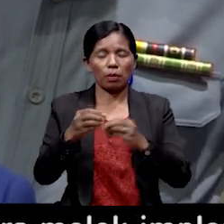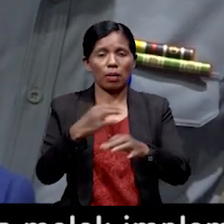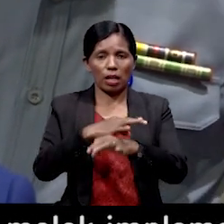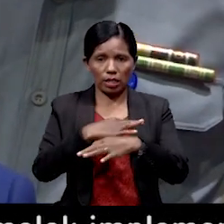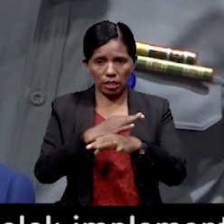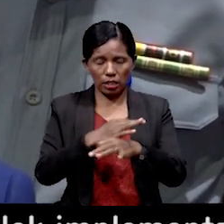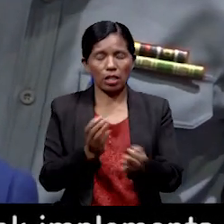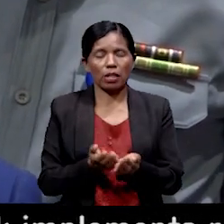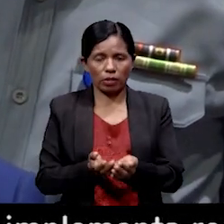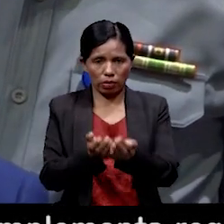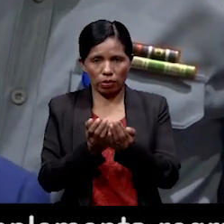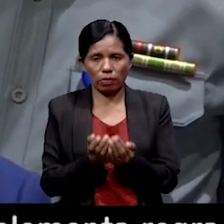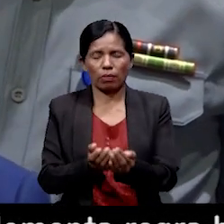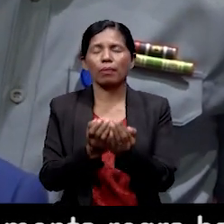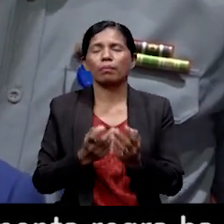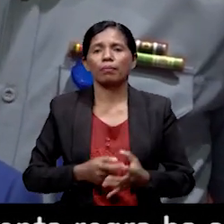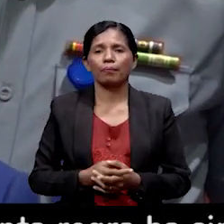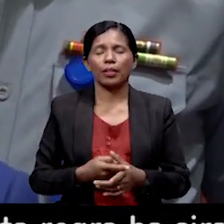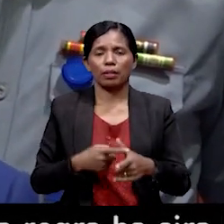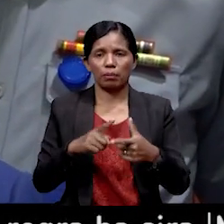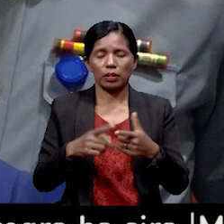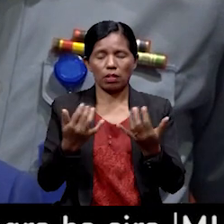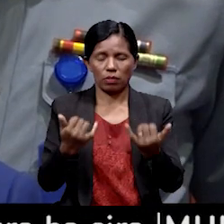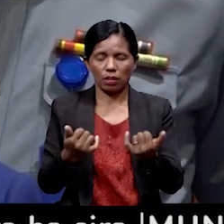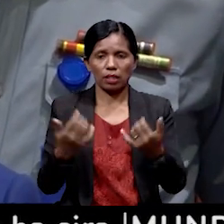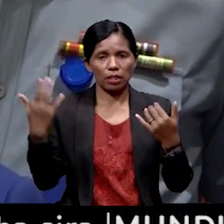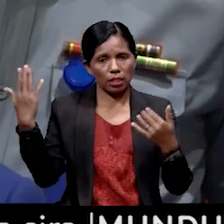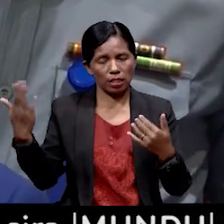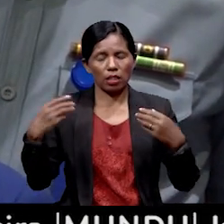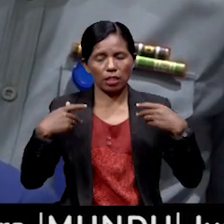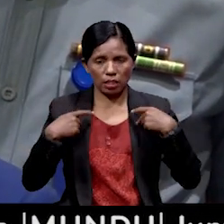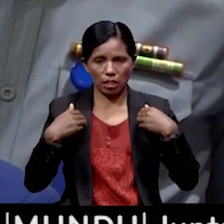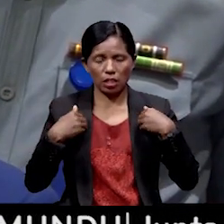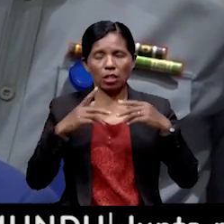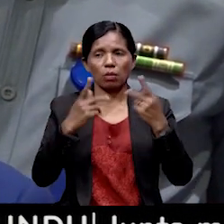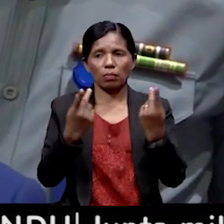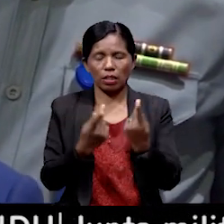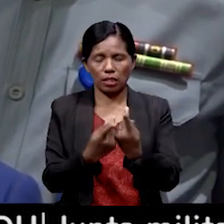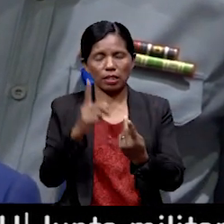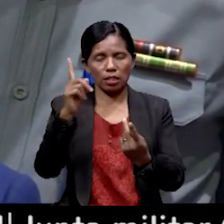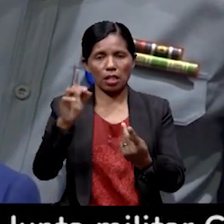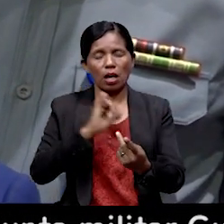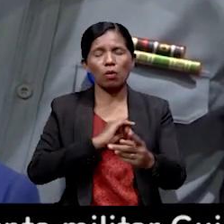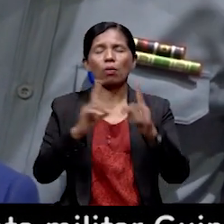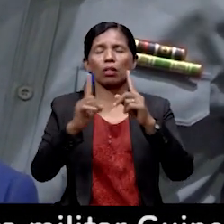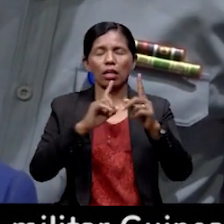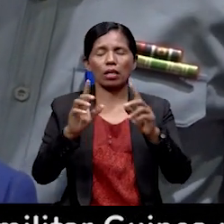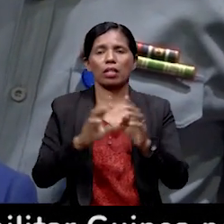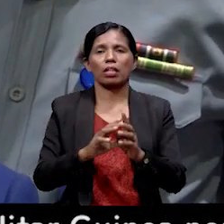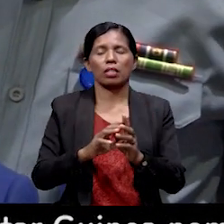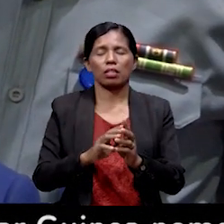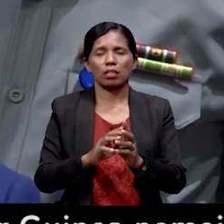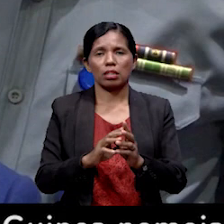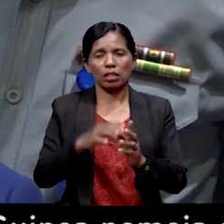pertanto maneten sang ne agora iha hela iha kompanya ida maka hau kuliah teno ho senior komandante general ke agora sira fosaite